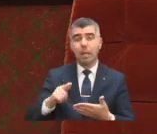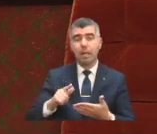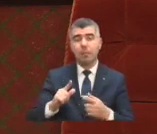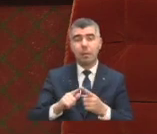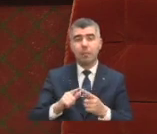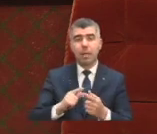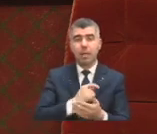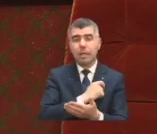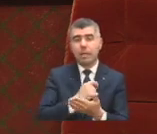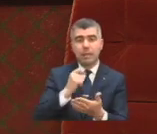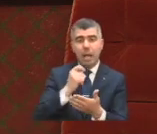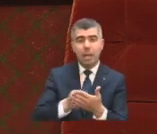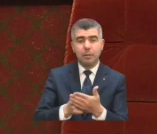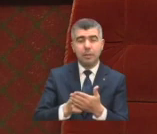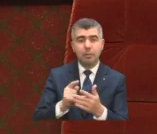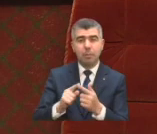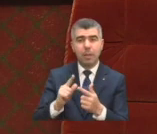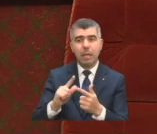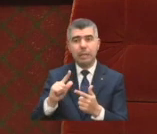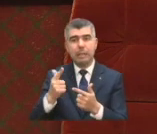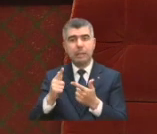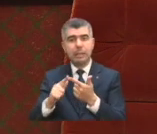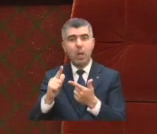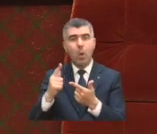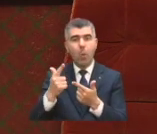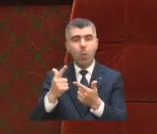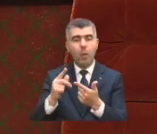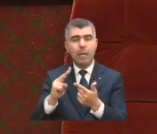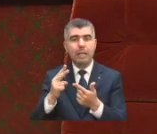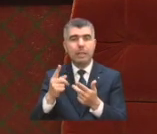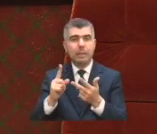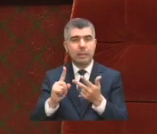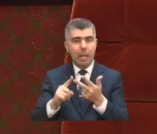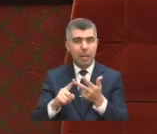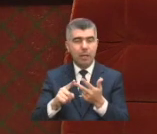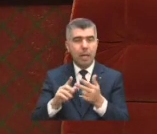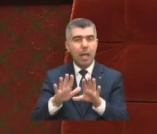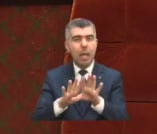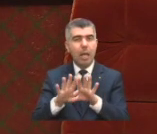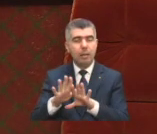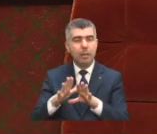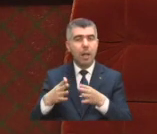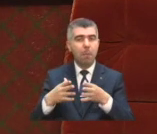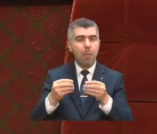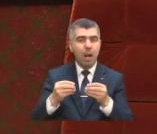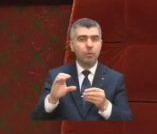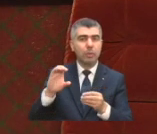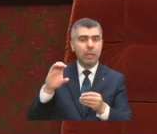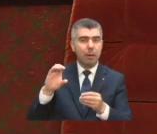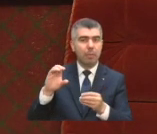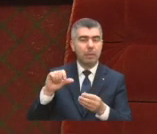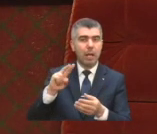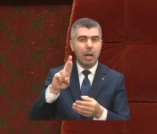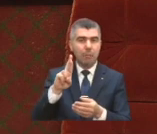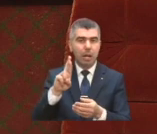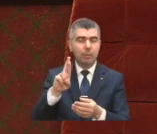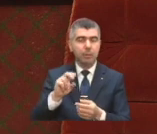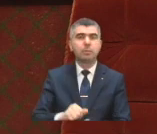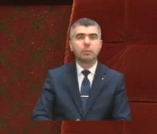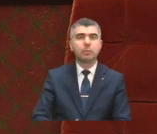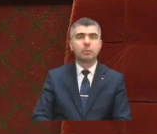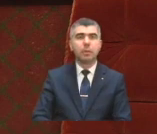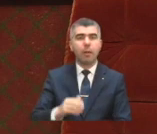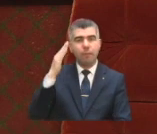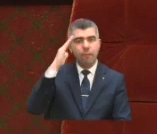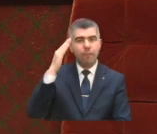جوج، كاين المحاكم التجارية الابتدائية في كل من أكادير، مراكش، الدار البيضاء، الرباط،